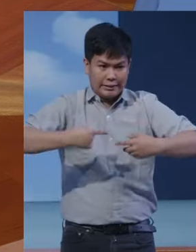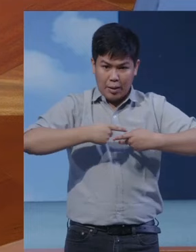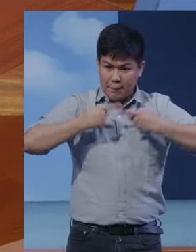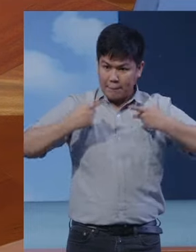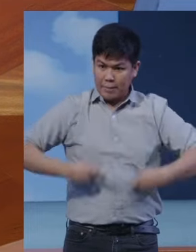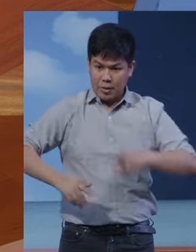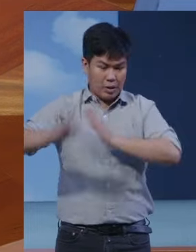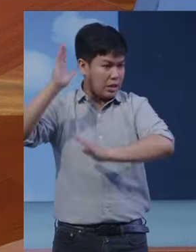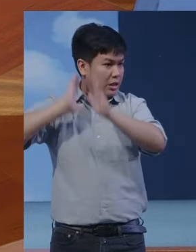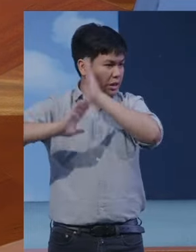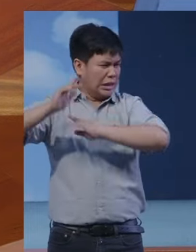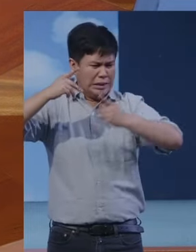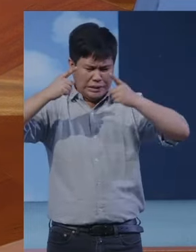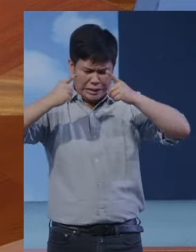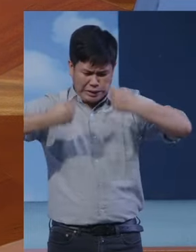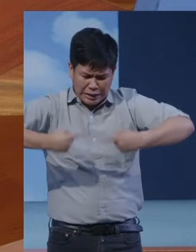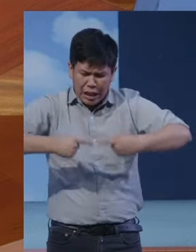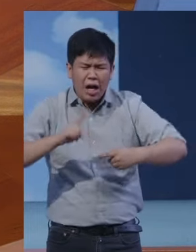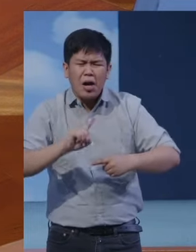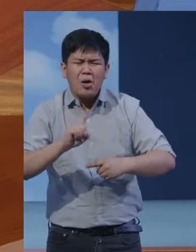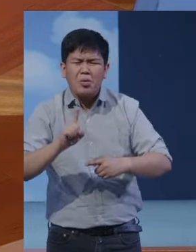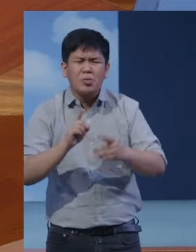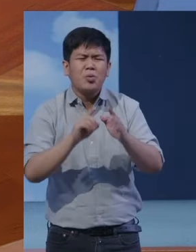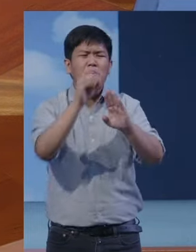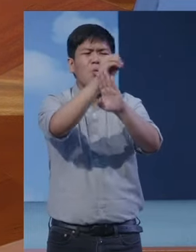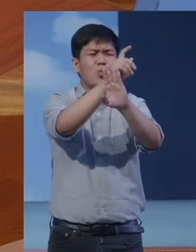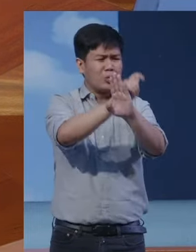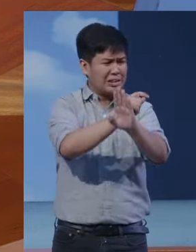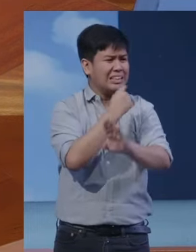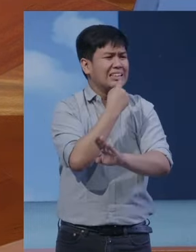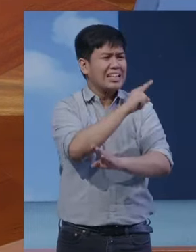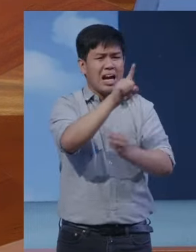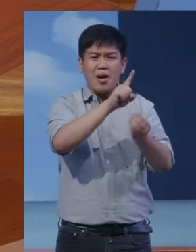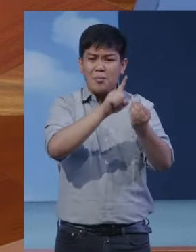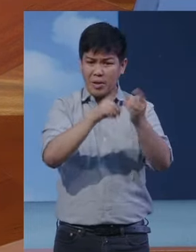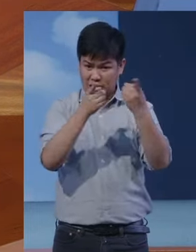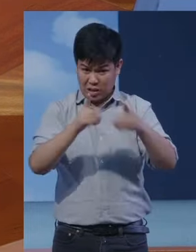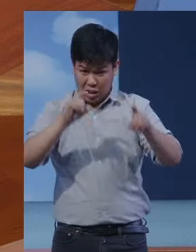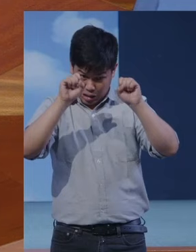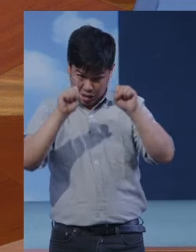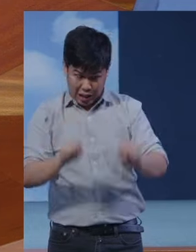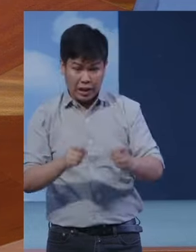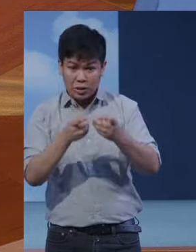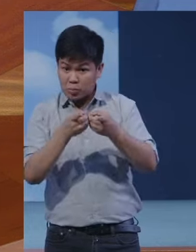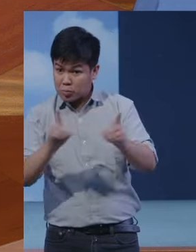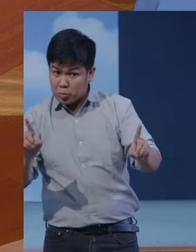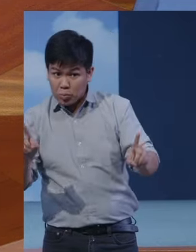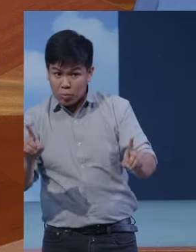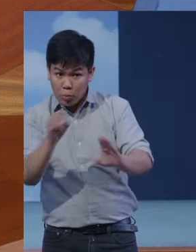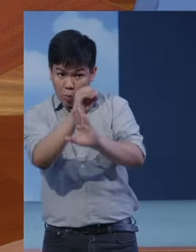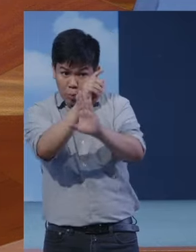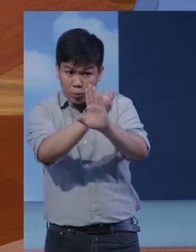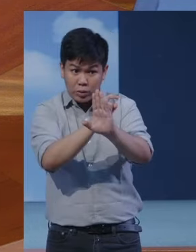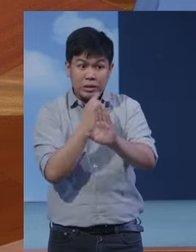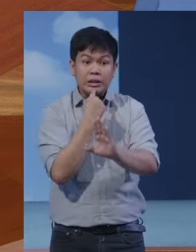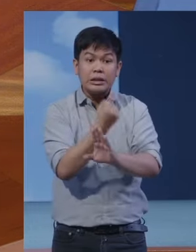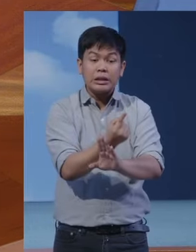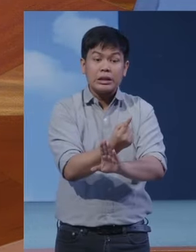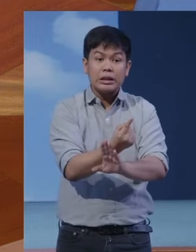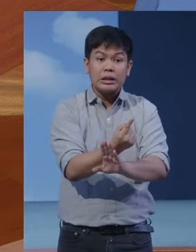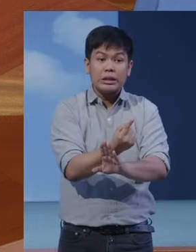no dbat nila kung ano ang sabi ng Old Testament pwede nga bang mag-divorce for any reason ang sabi ni